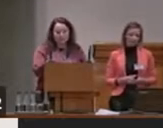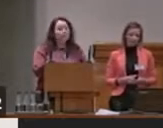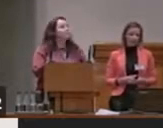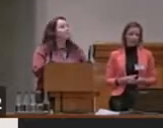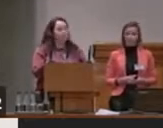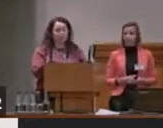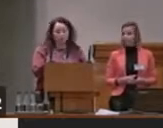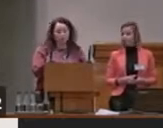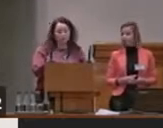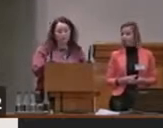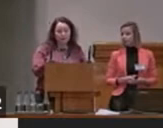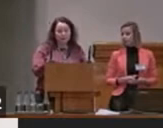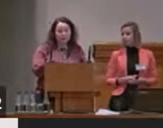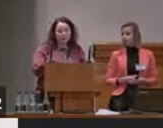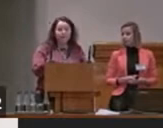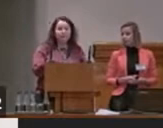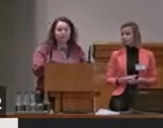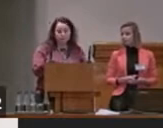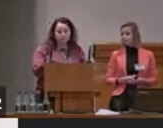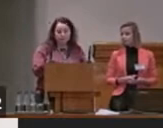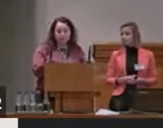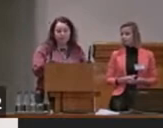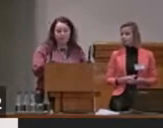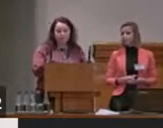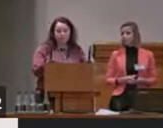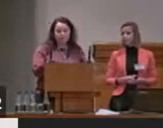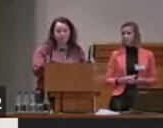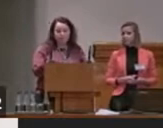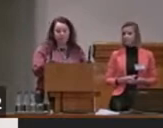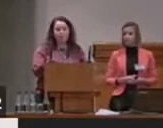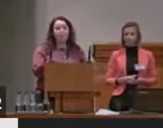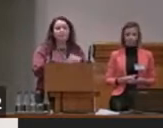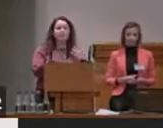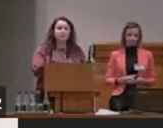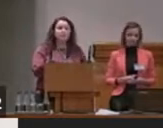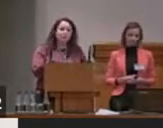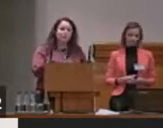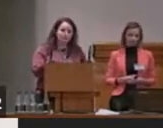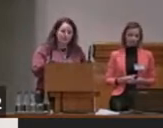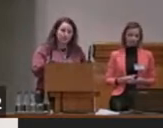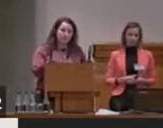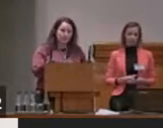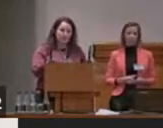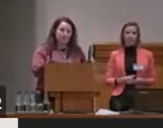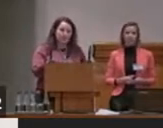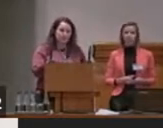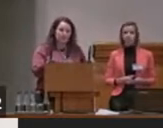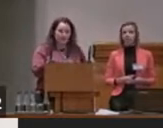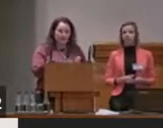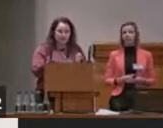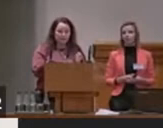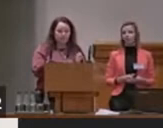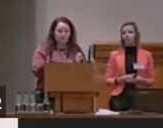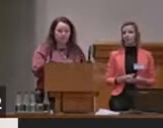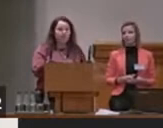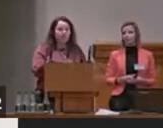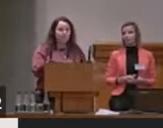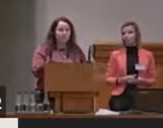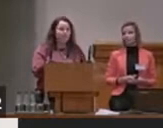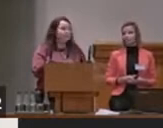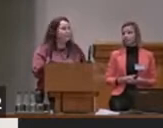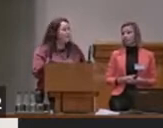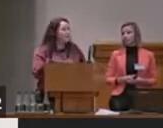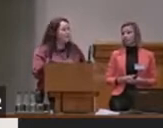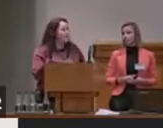i będą jeszcze nam długo służyć. Jak wcześniej też wspomniałam, ważne było dla nas to, że pomimo braku tej pracowni konserwatorskiej,